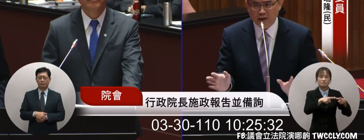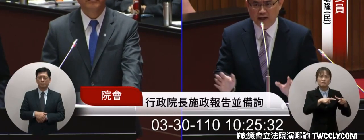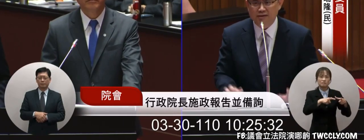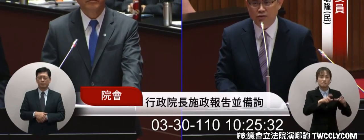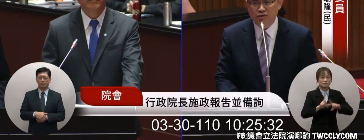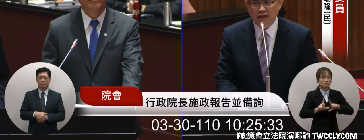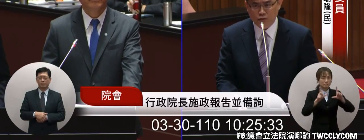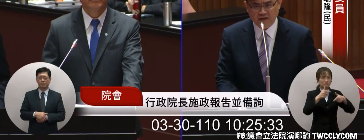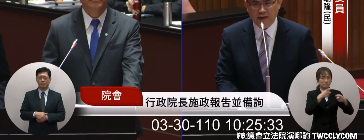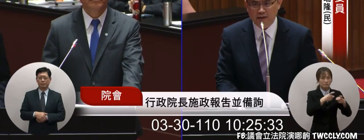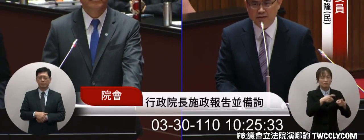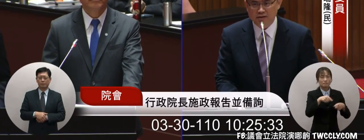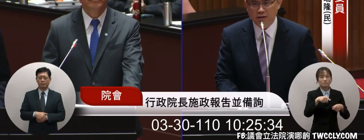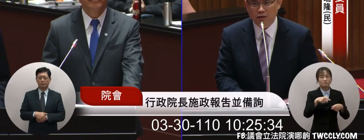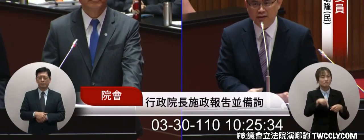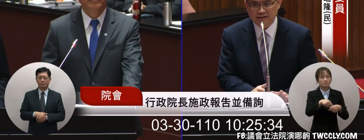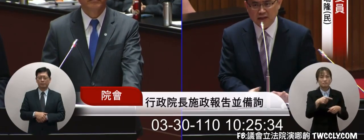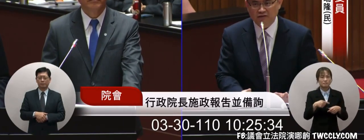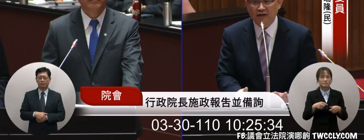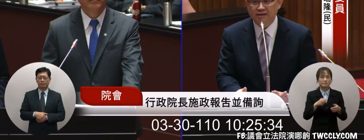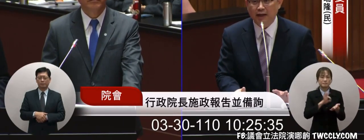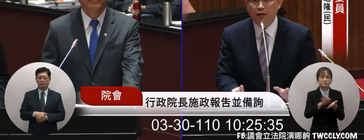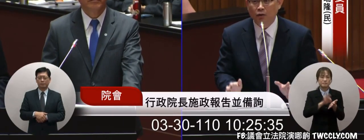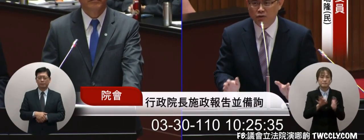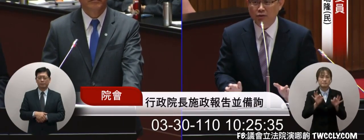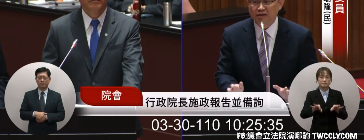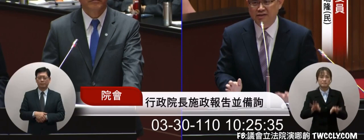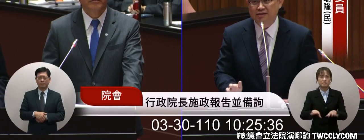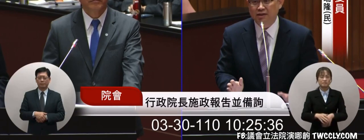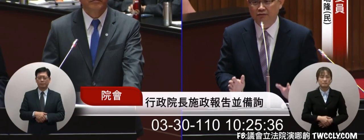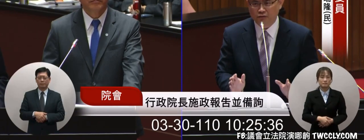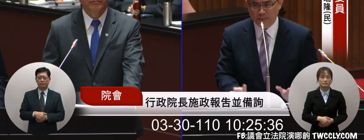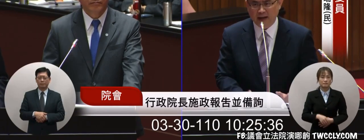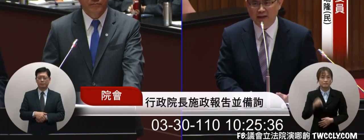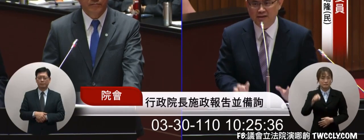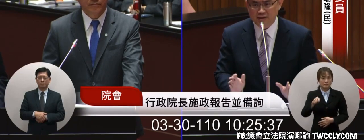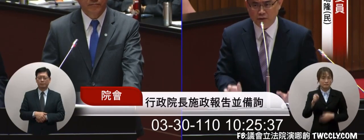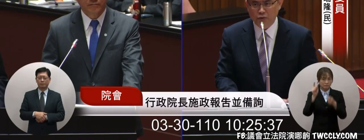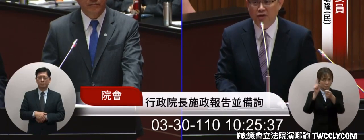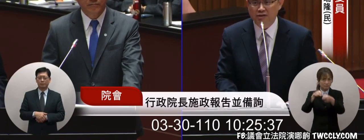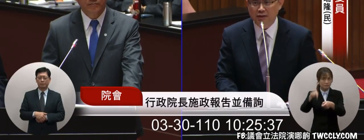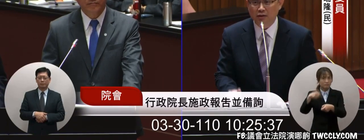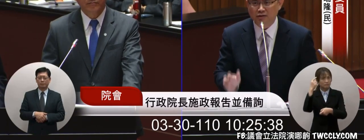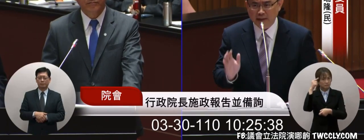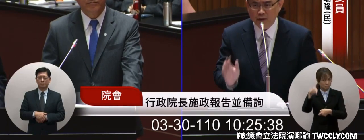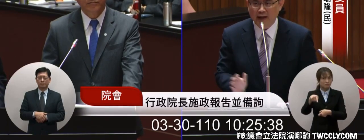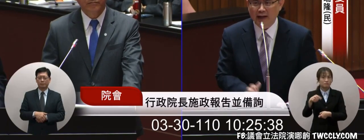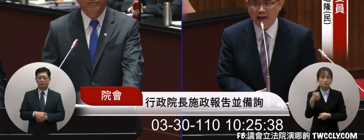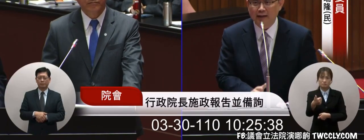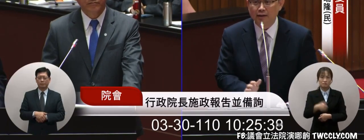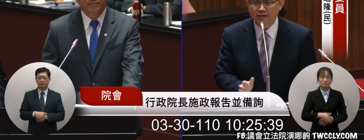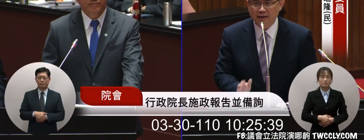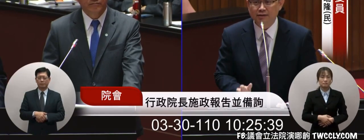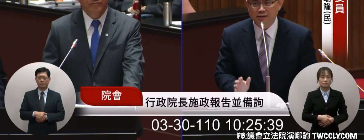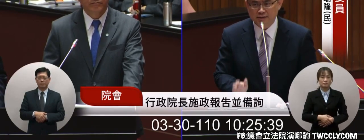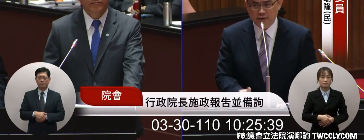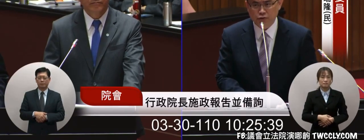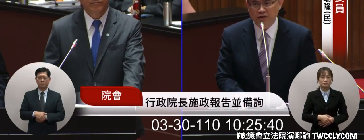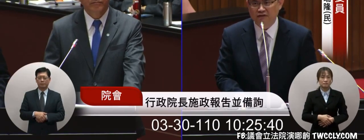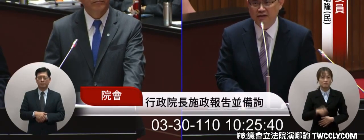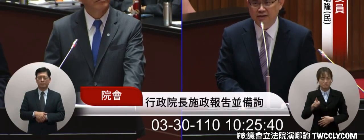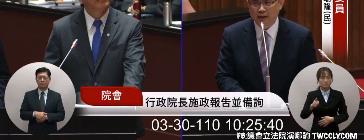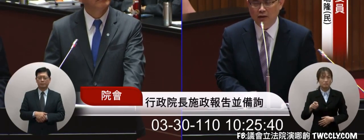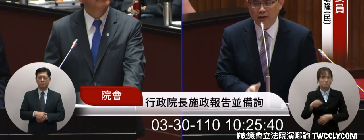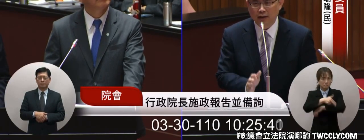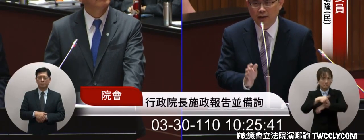在時間跟未來的使用上都非常的可惜那這樣的方向我認為其實是一個符合百年建設有眼見在未來來看這個是